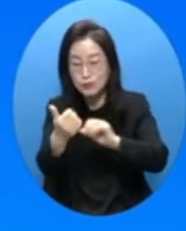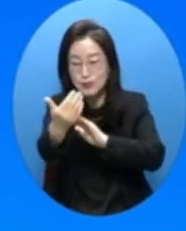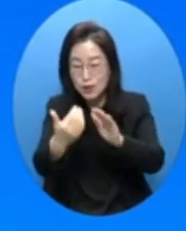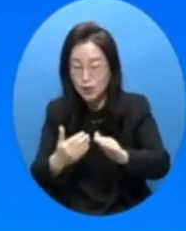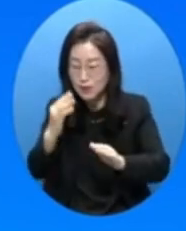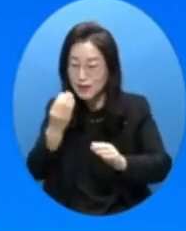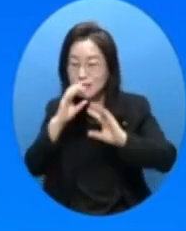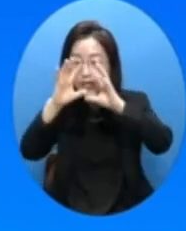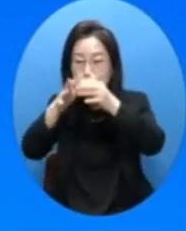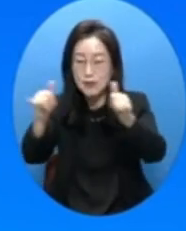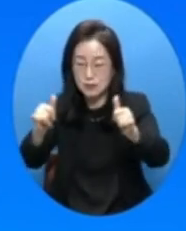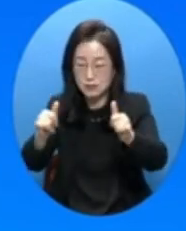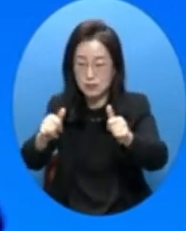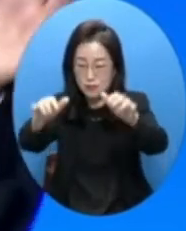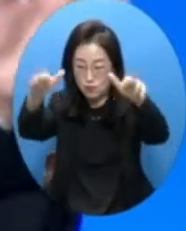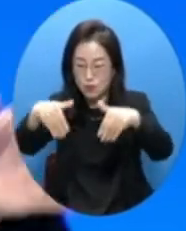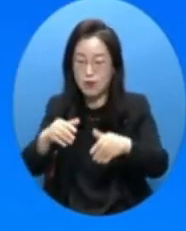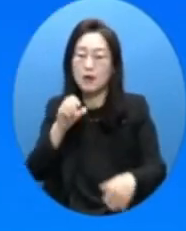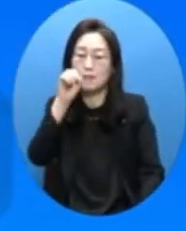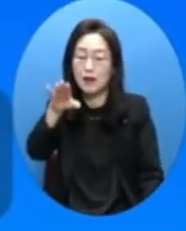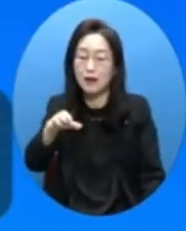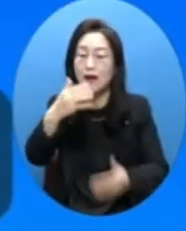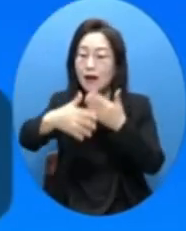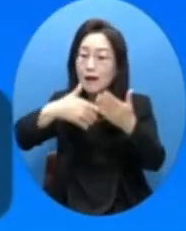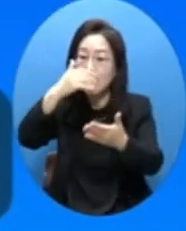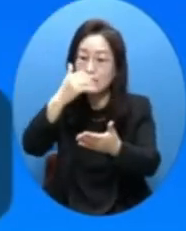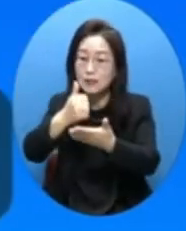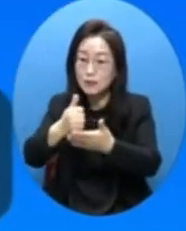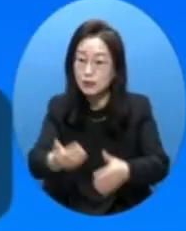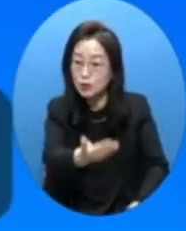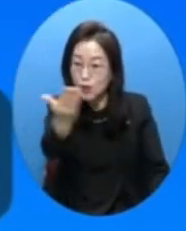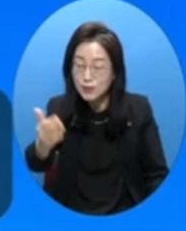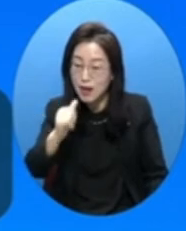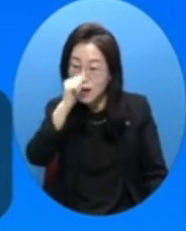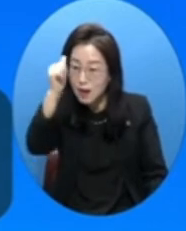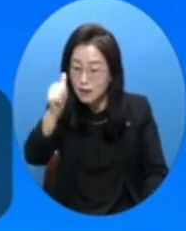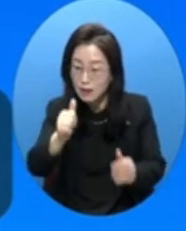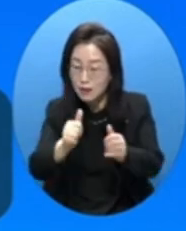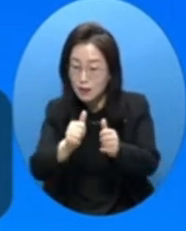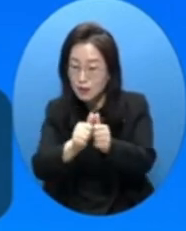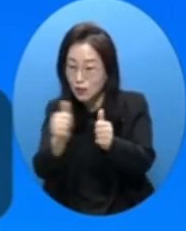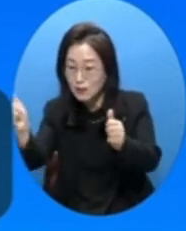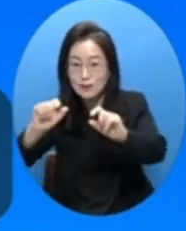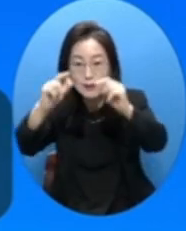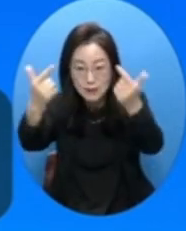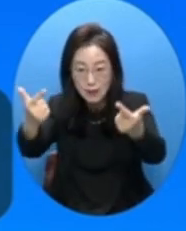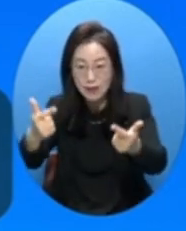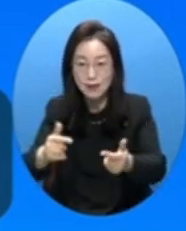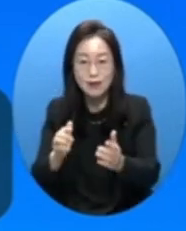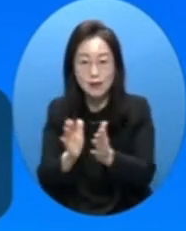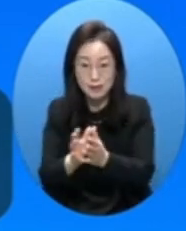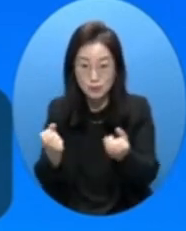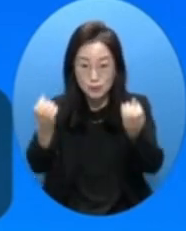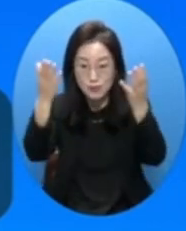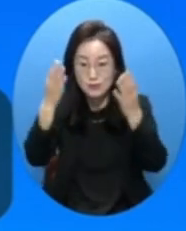백성들에게 말했습니다. 하나님께서 절대로 너희들을 떠나지 아니할 것이다.